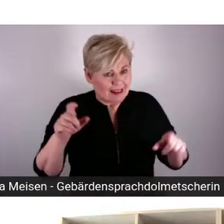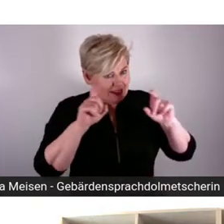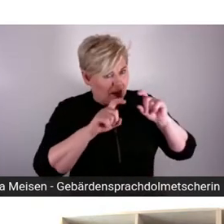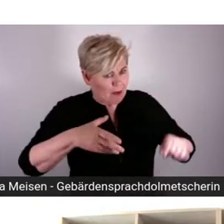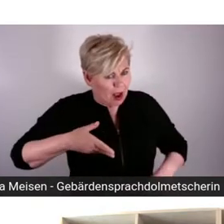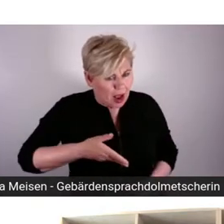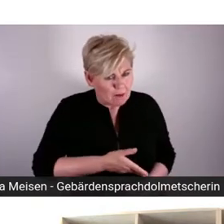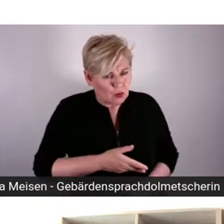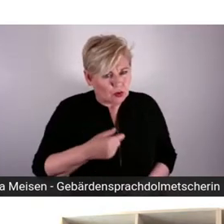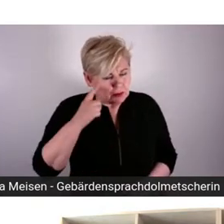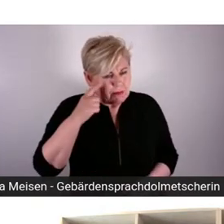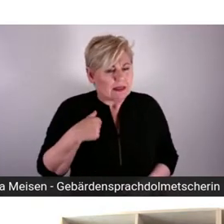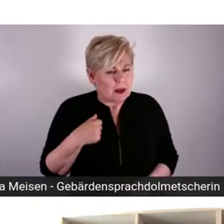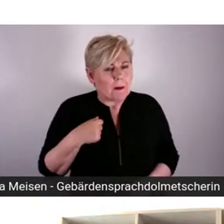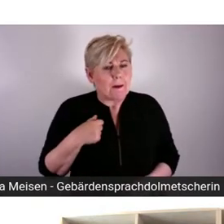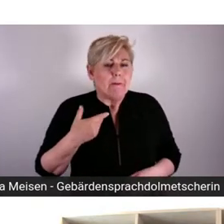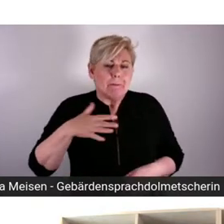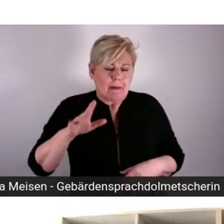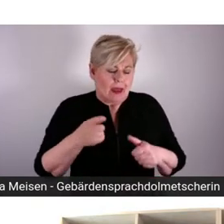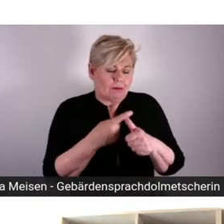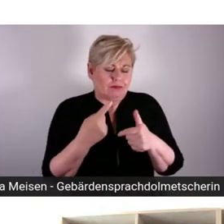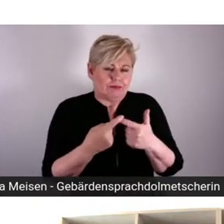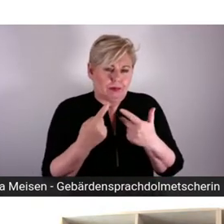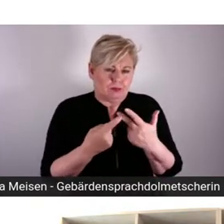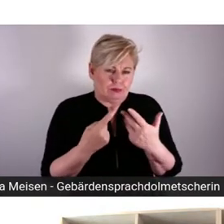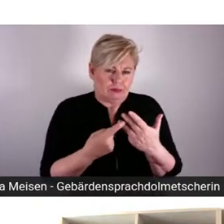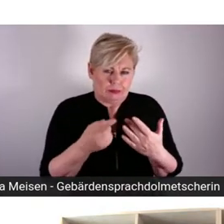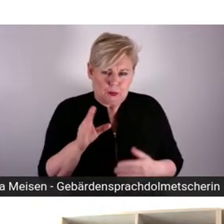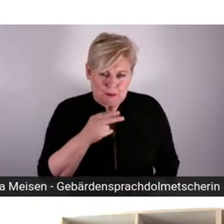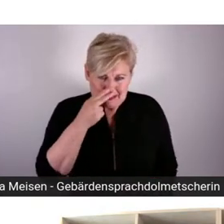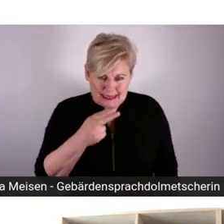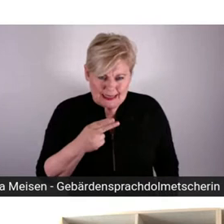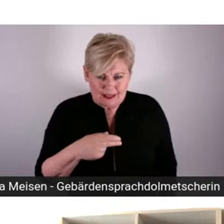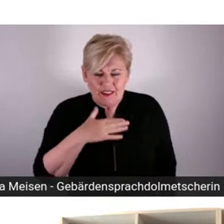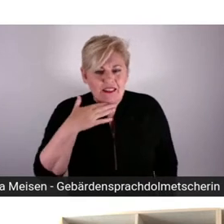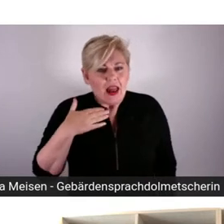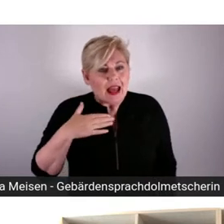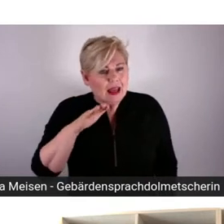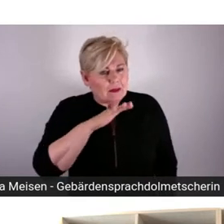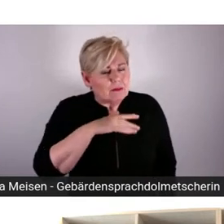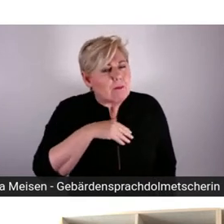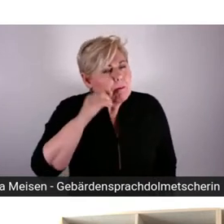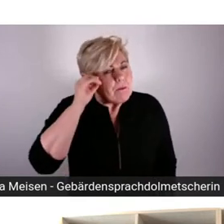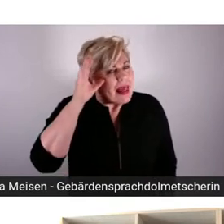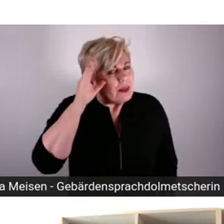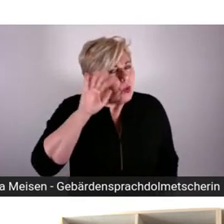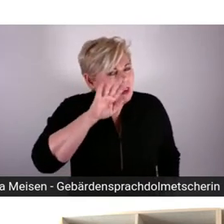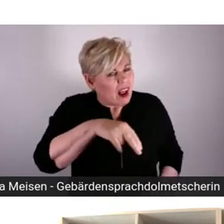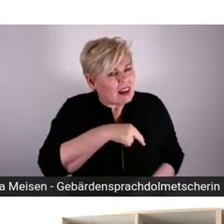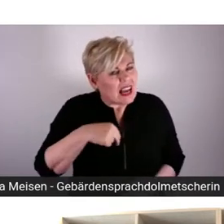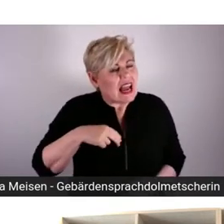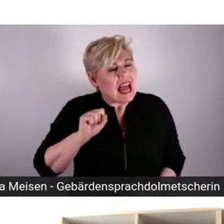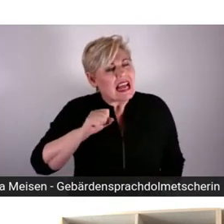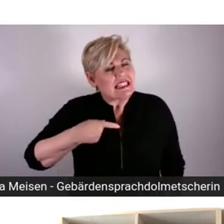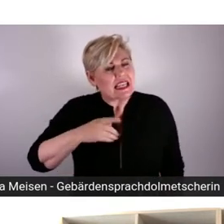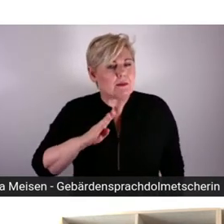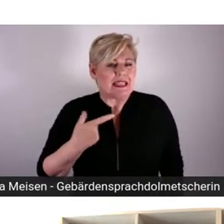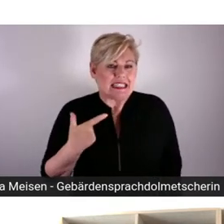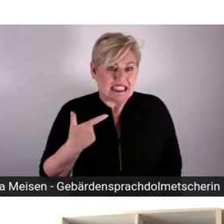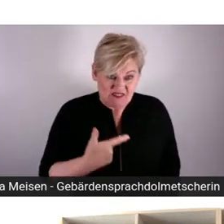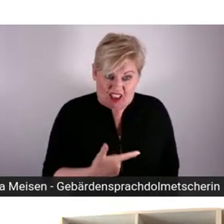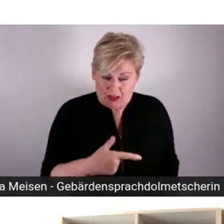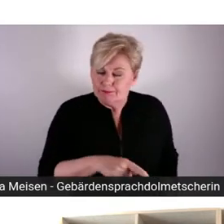wir mehrere Dimensionen zu beachten. Und wir sehen viele Bildungsbenachteiligungen bei Kindern im SGB II überproportional